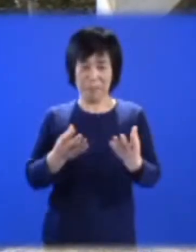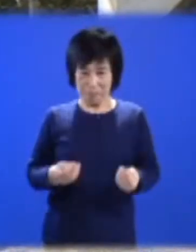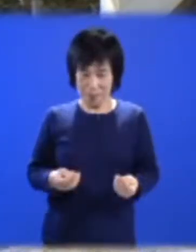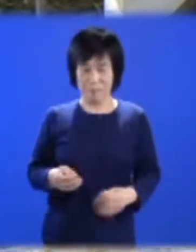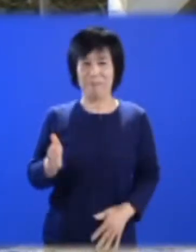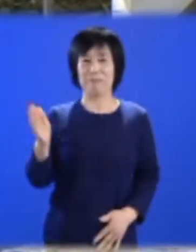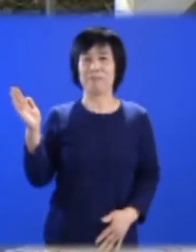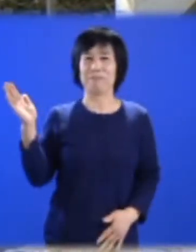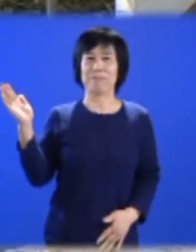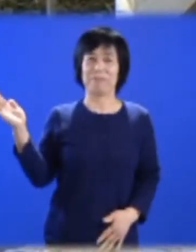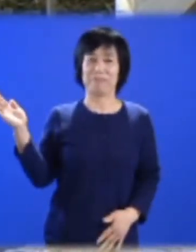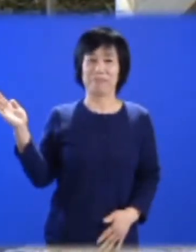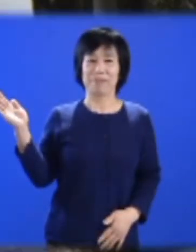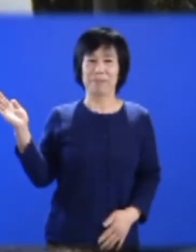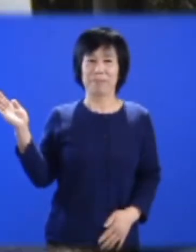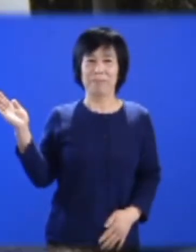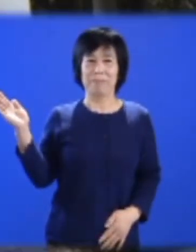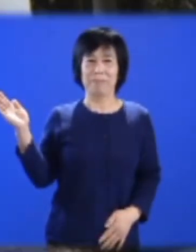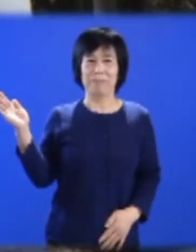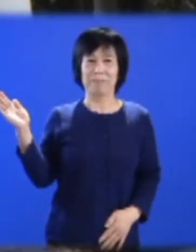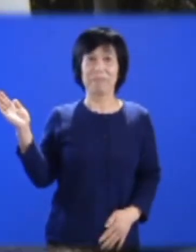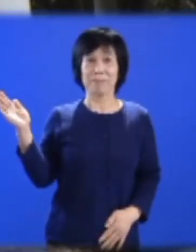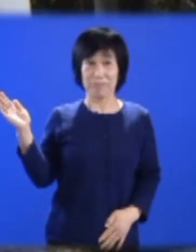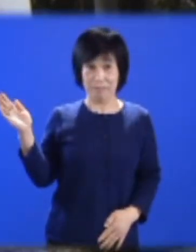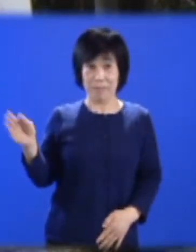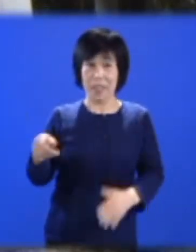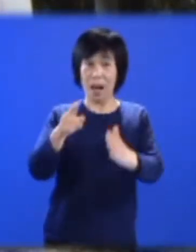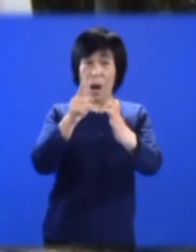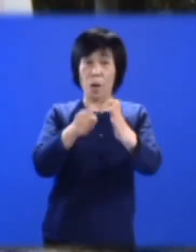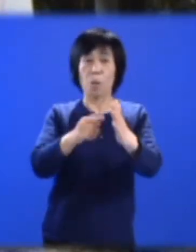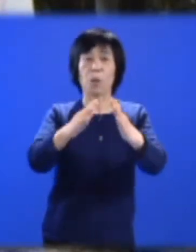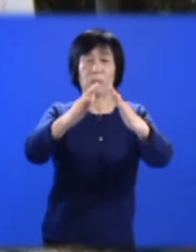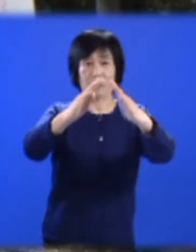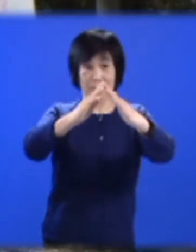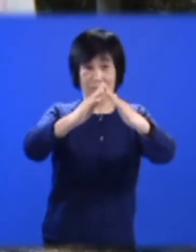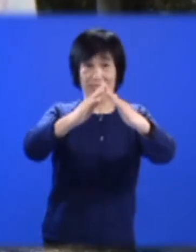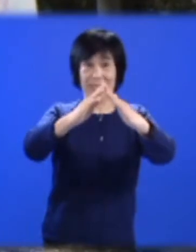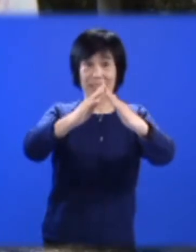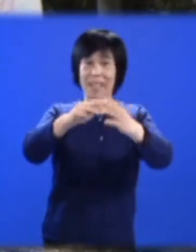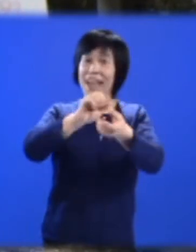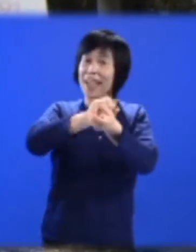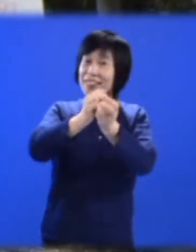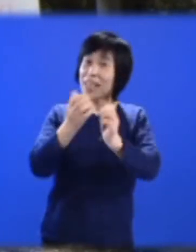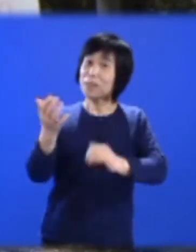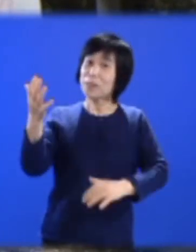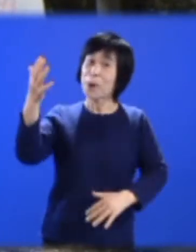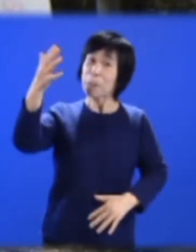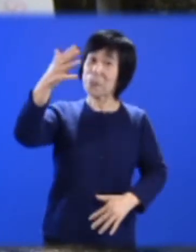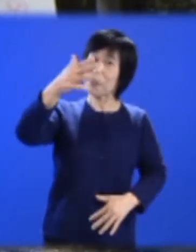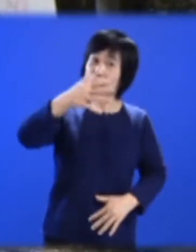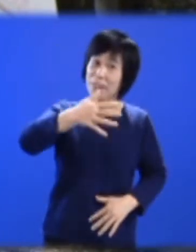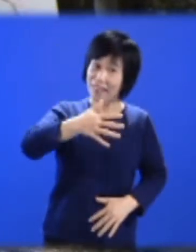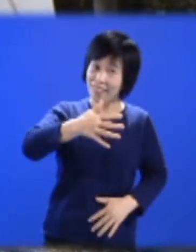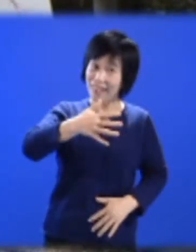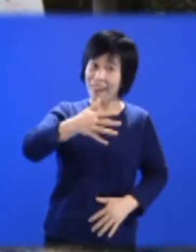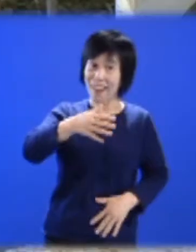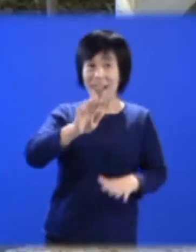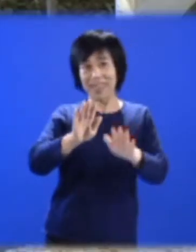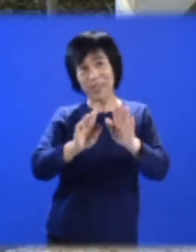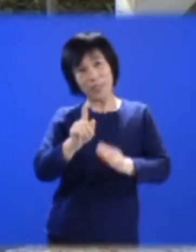じゃん、できました。桜の奥に見える毘沙門天様を描いてみました。どうです